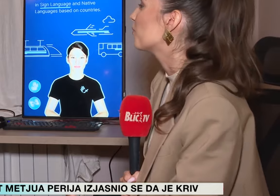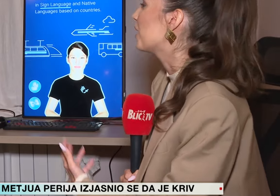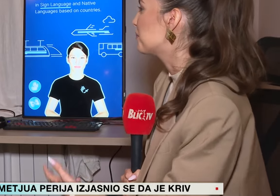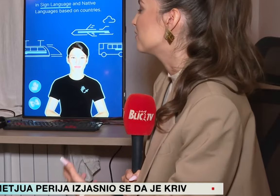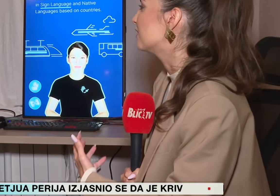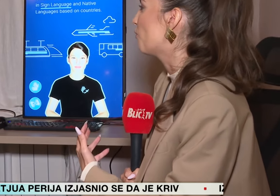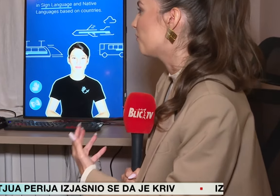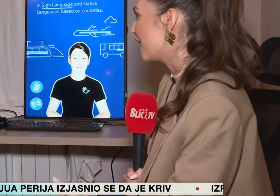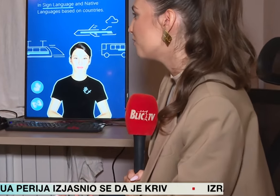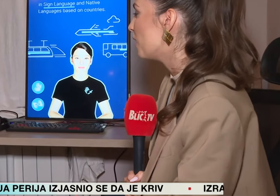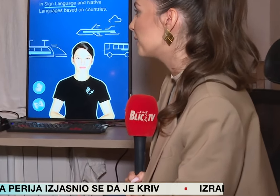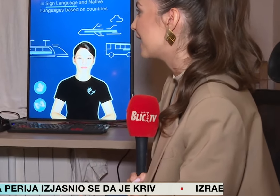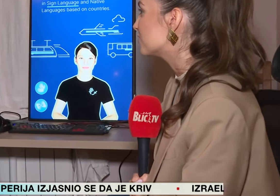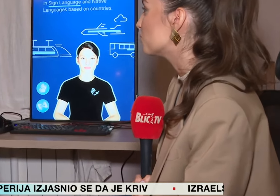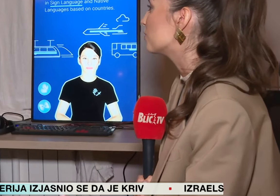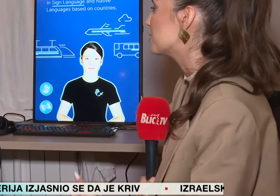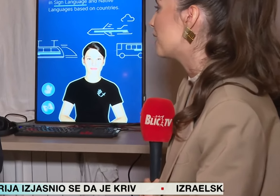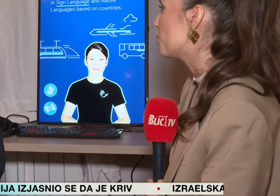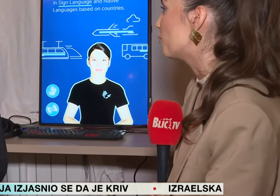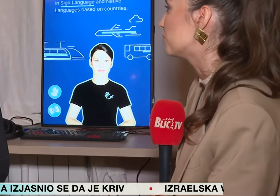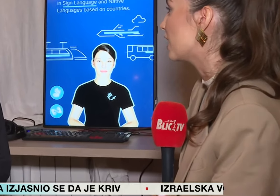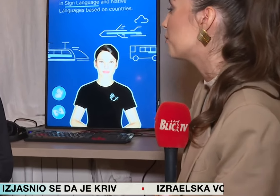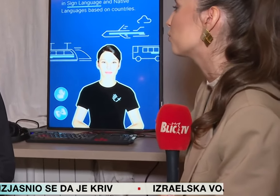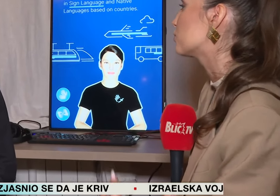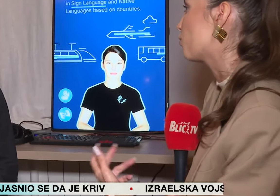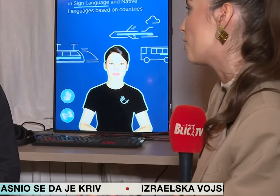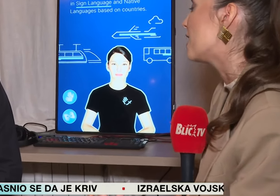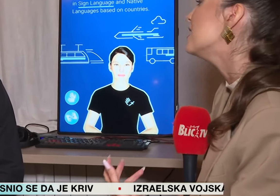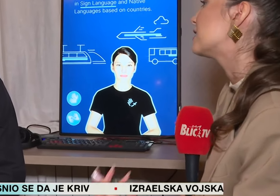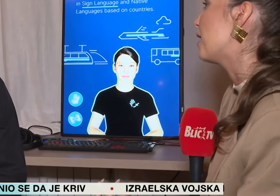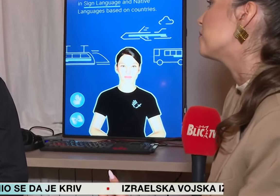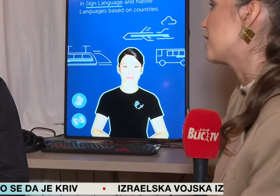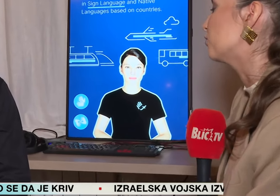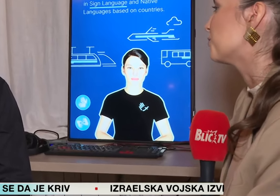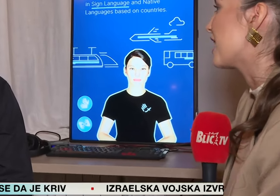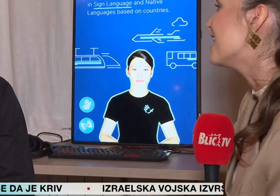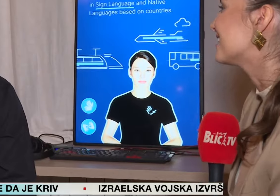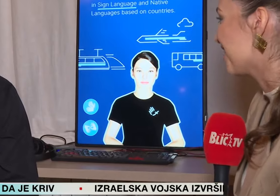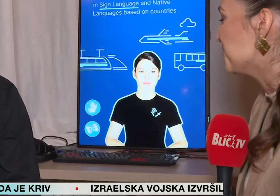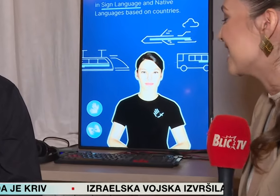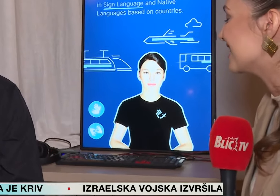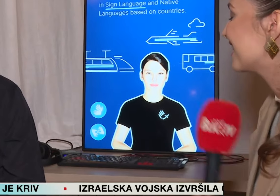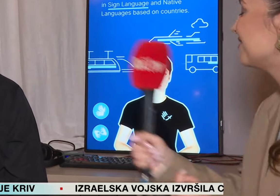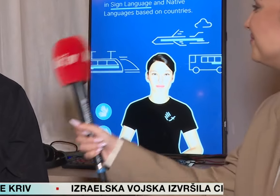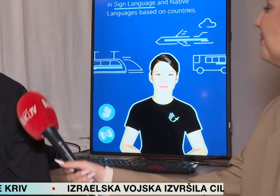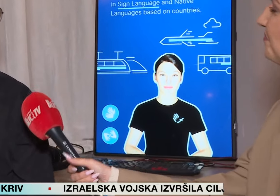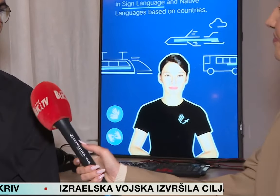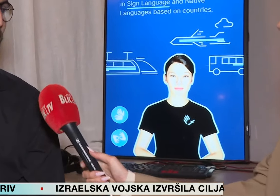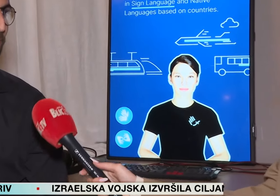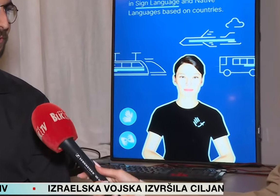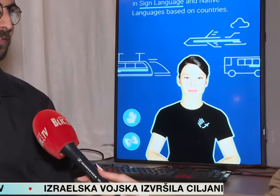upravo napravite ovakvu aplikaciju koja se bavi ovom temom, odnosno koja se bavi prevodom na znakovni jezik.